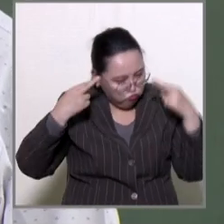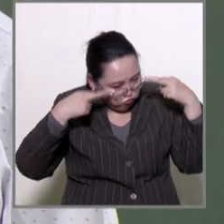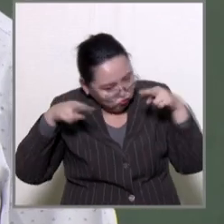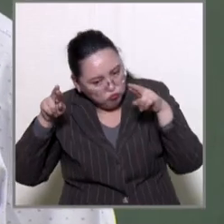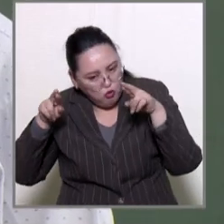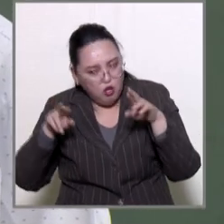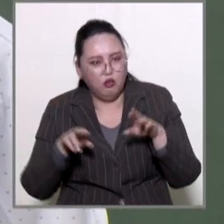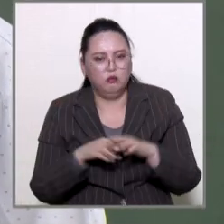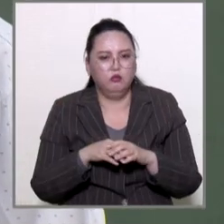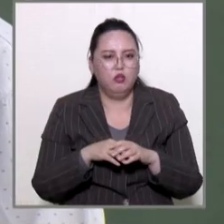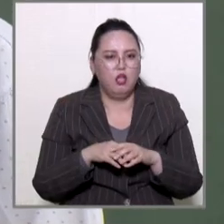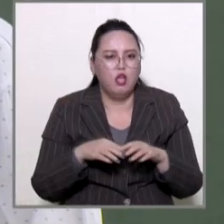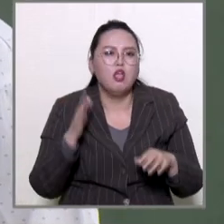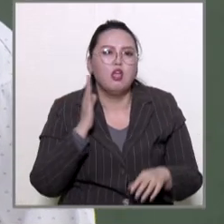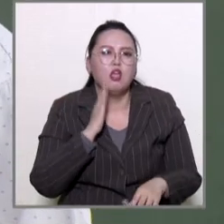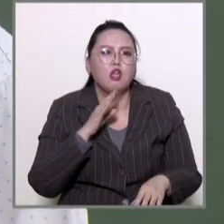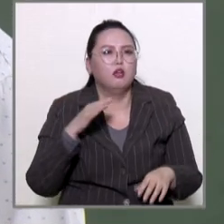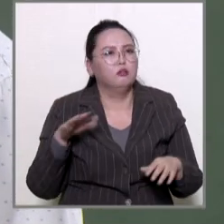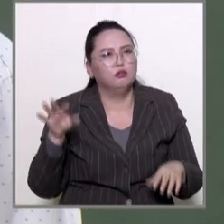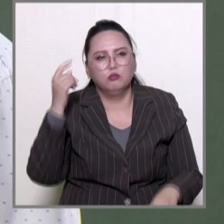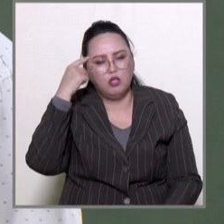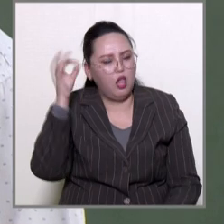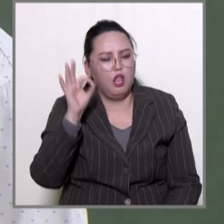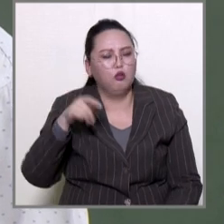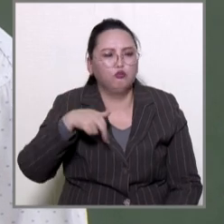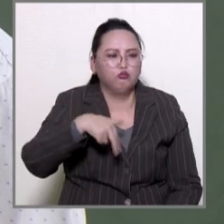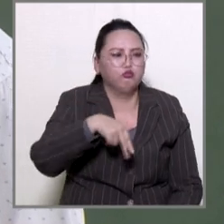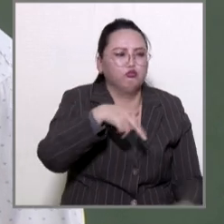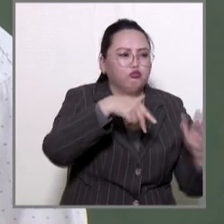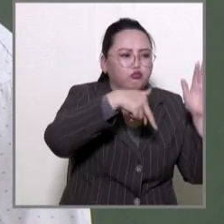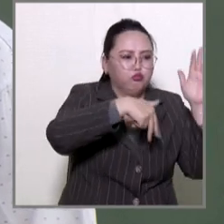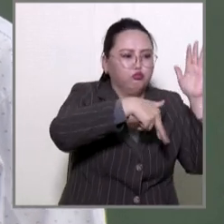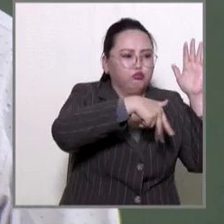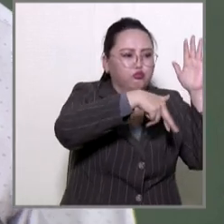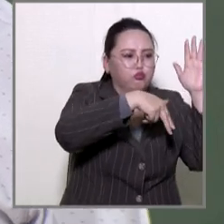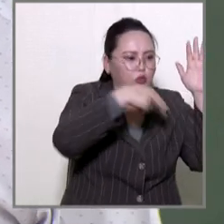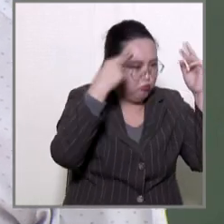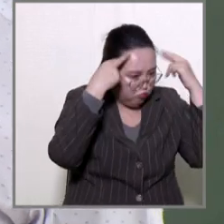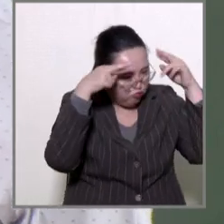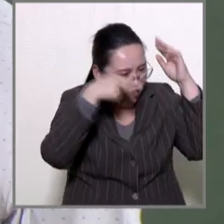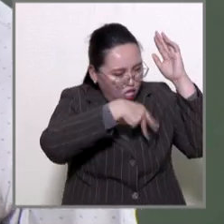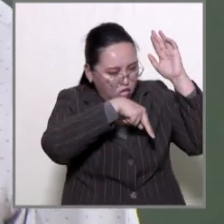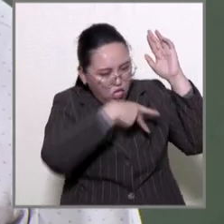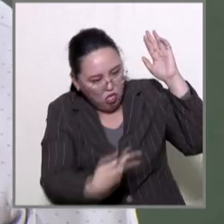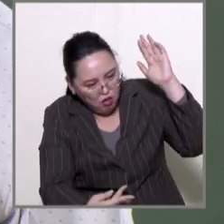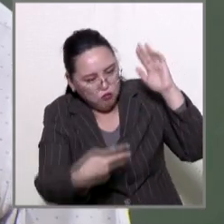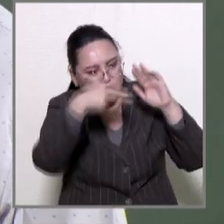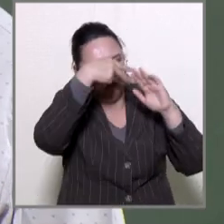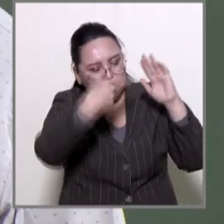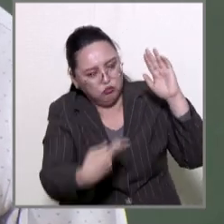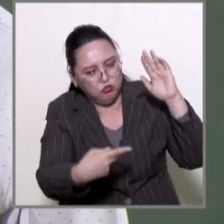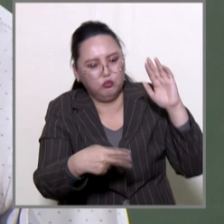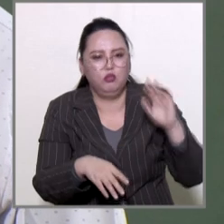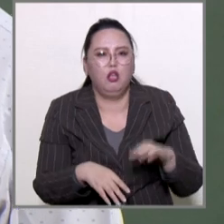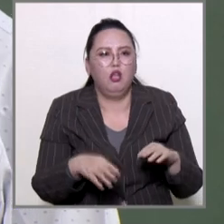Санаандгүй явсан их тех хавцлын харанхуур тэрсгийн унахад залууд их айсан чгүй эцсэн